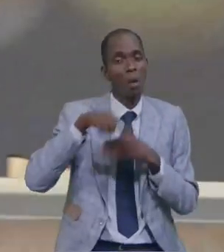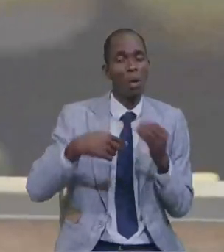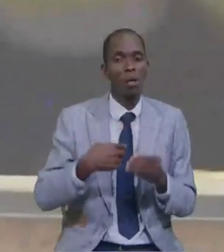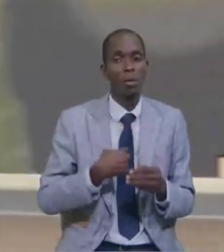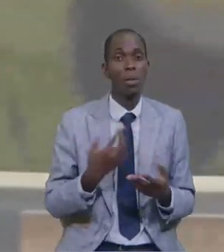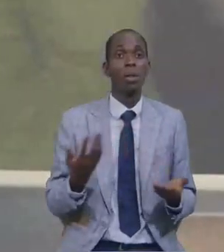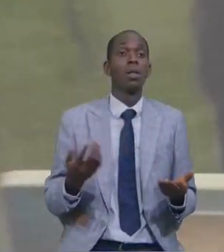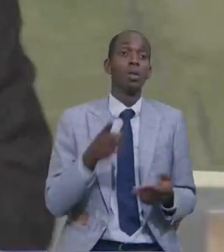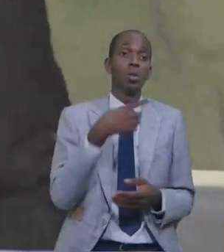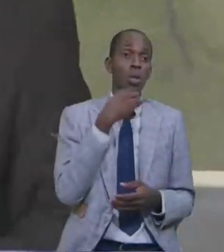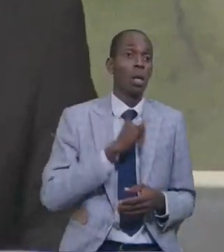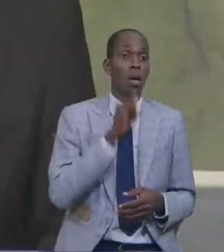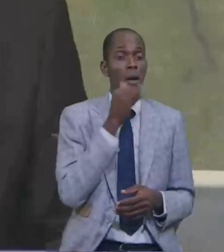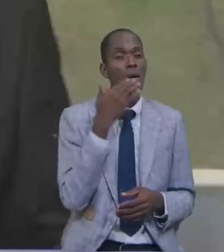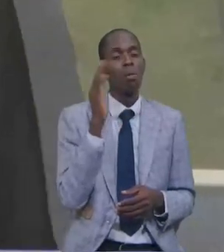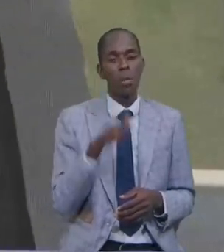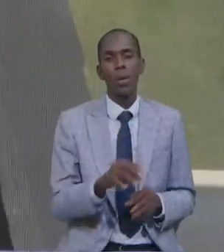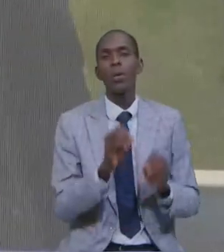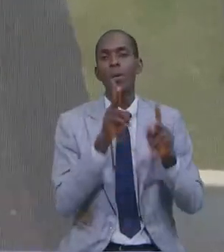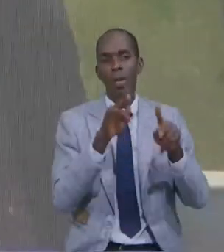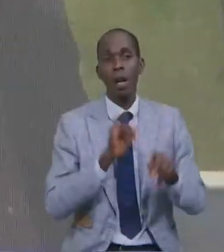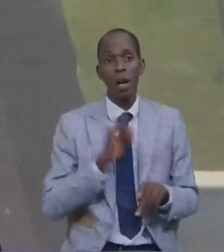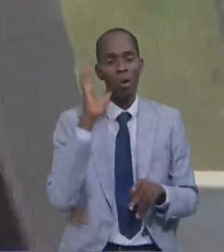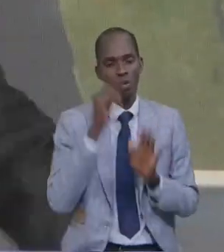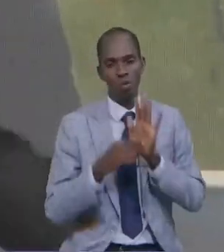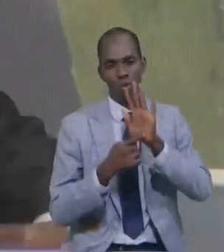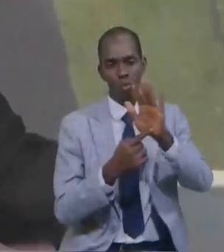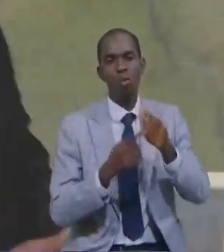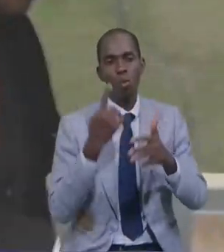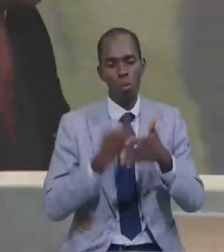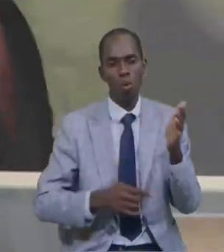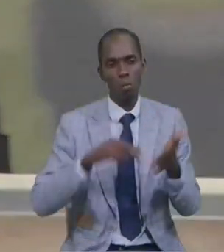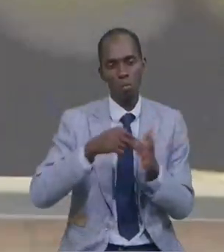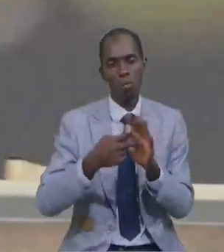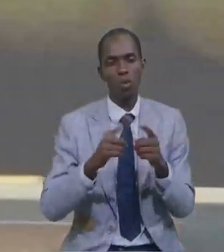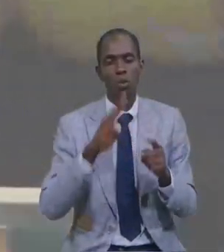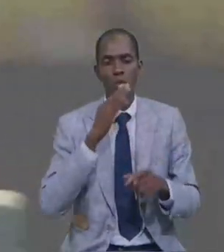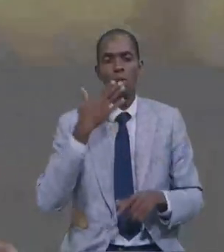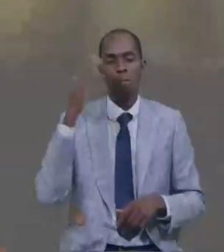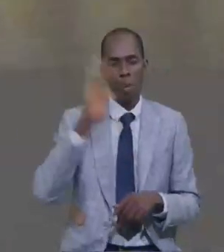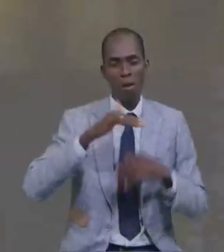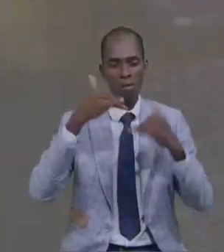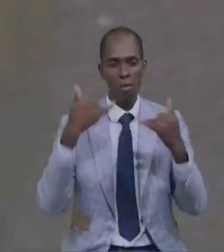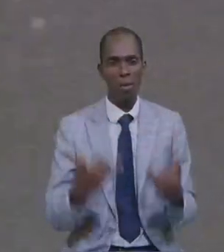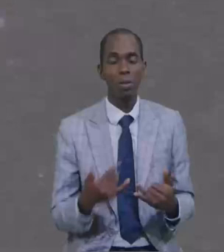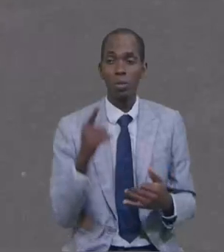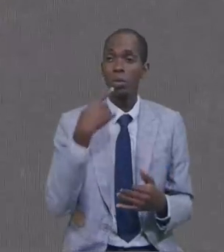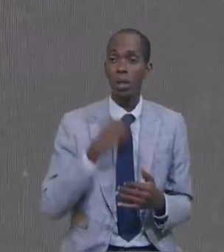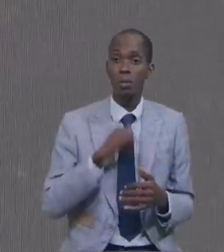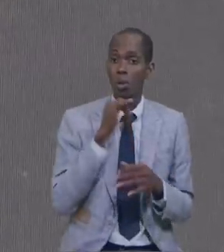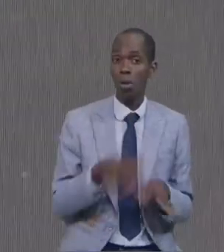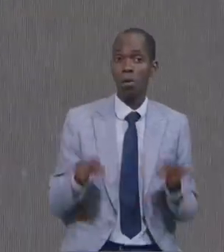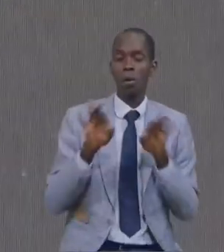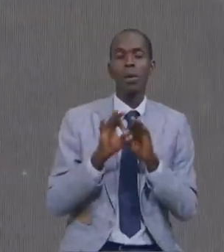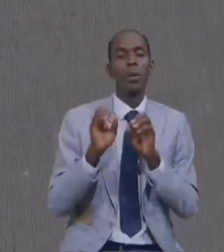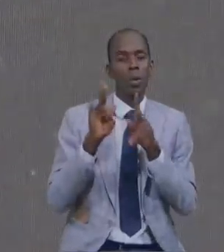que je ne suis pas digne. Tu n'as pas encore vu l'indignité. Ah, tu dis que je ne suis pas digne de confiance. Ah,